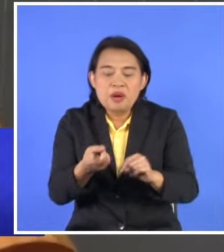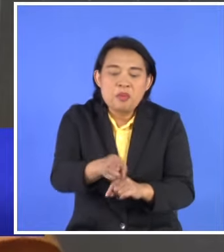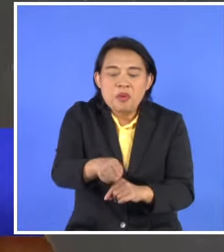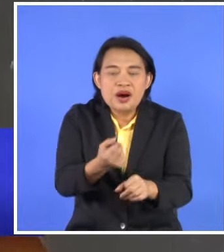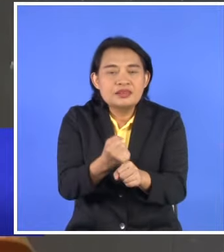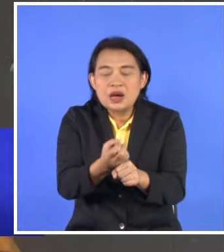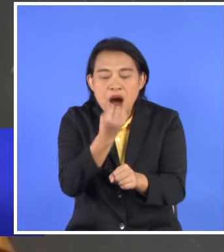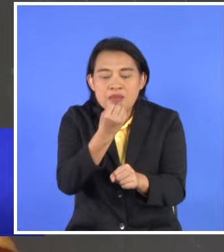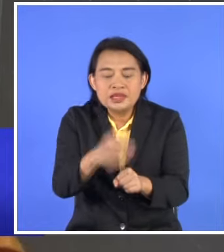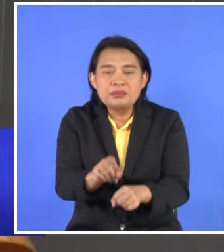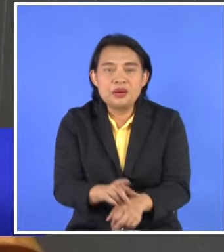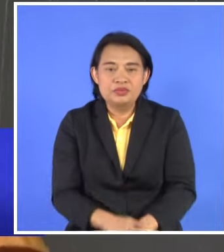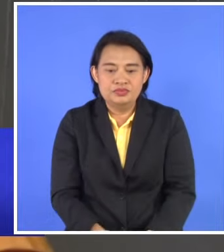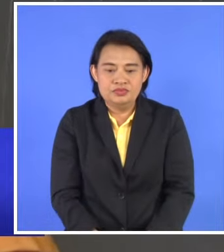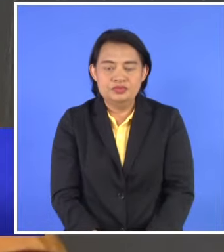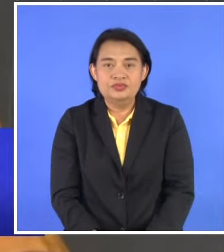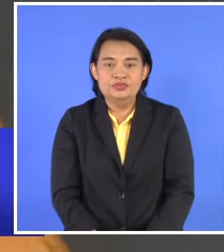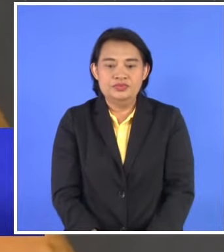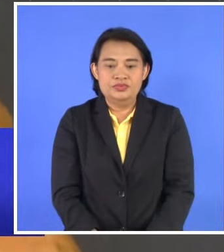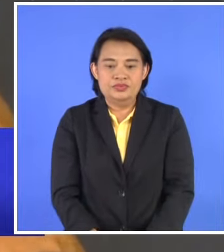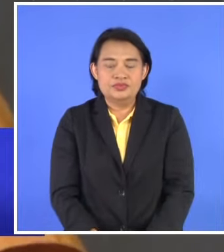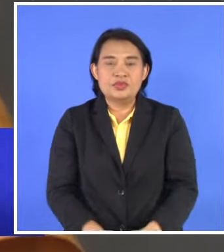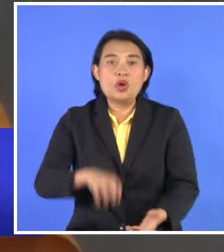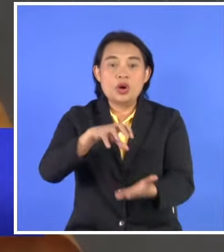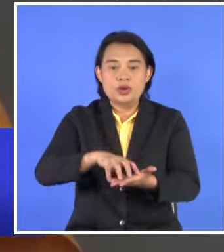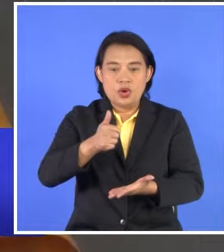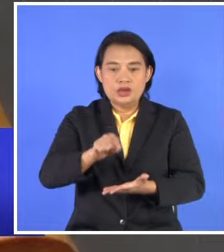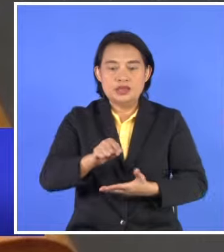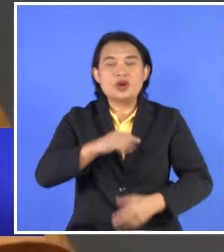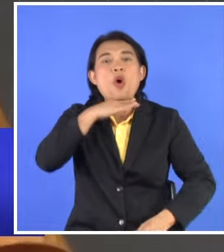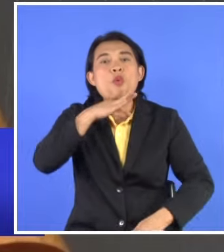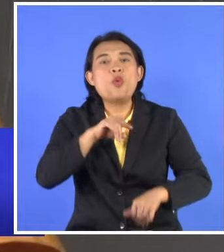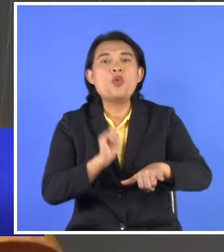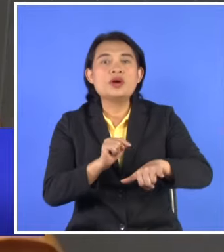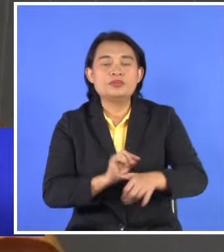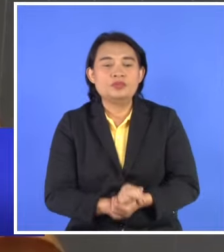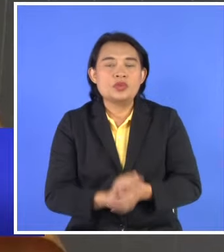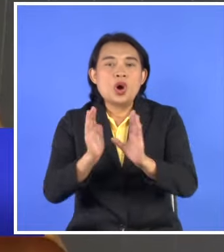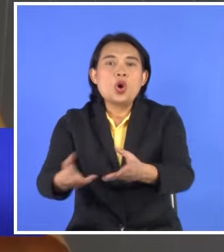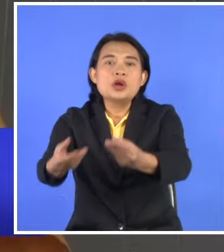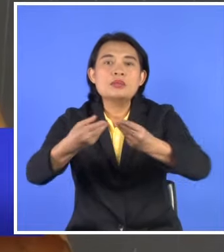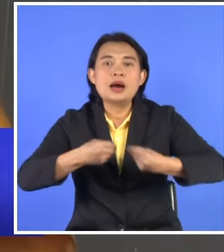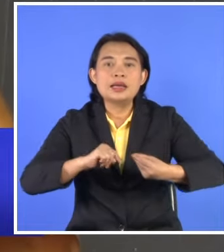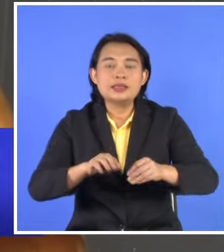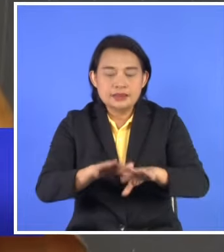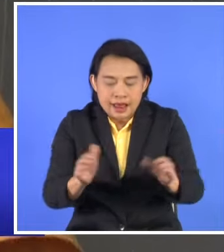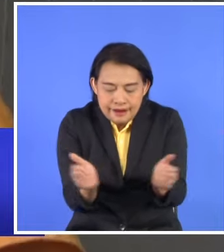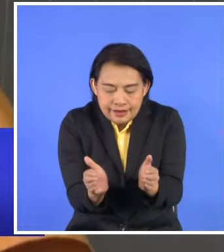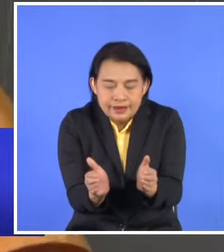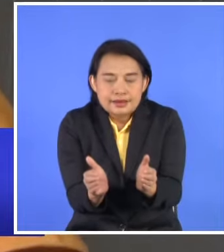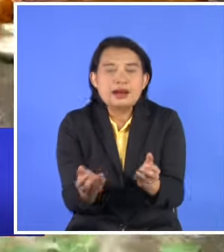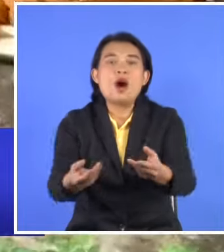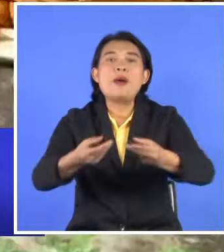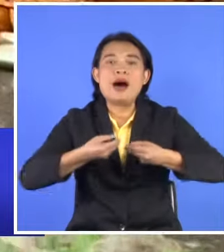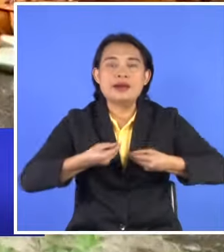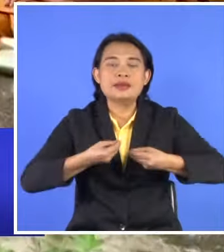หมูอีเออก็เป็นความโชคดีของหมูตัวนี้เนี่ยนะก็มีคนเอามาถวายให้พระตั้งแต่ตัวเล็กๆเนี่ยนะฮะเพราะว่า